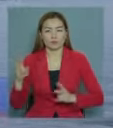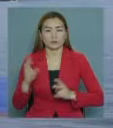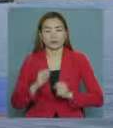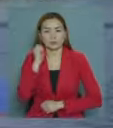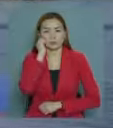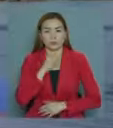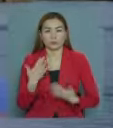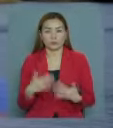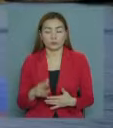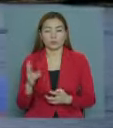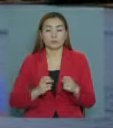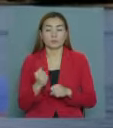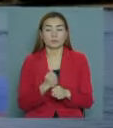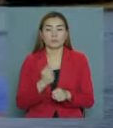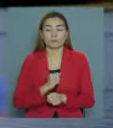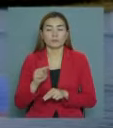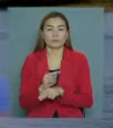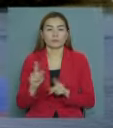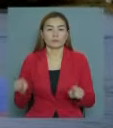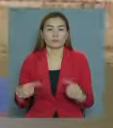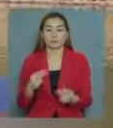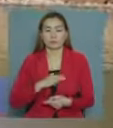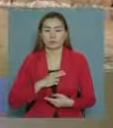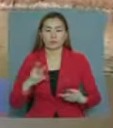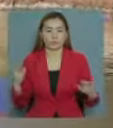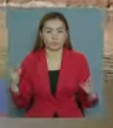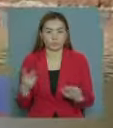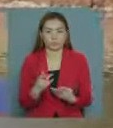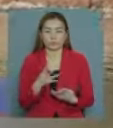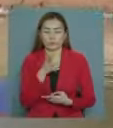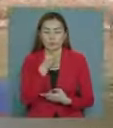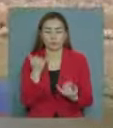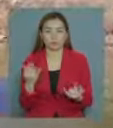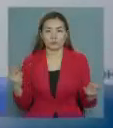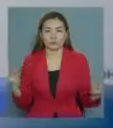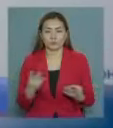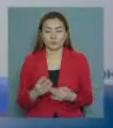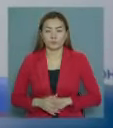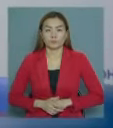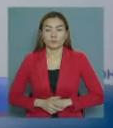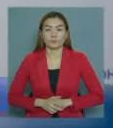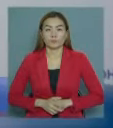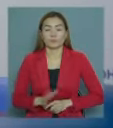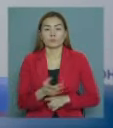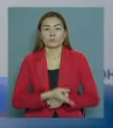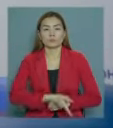ескірген. Бұл ретте зауыттарға реконструкция және жаңарту жұмыстарын жүргізу кезек күттірмейтін мәселе. Қазір таңда